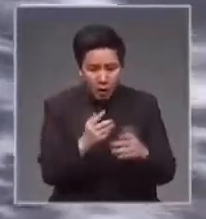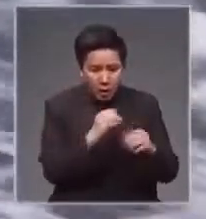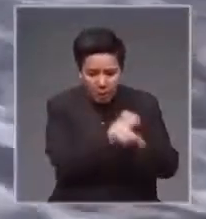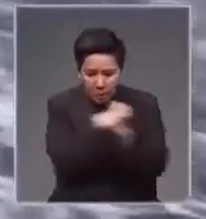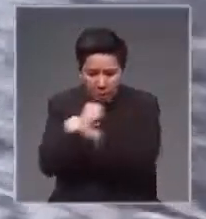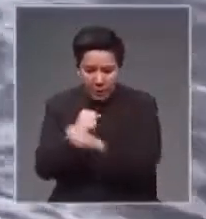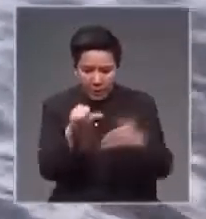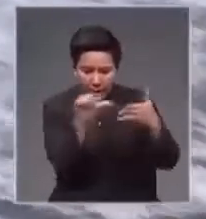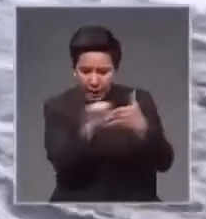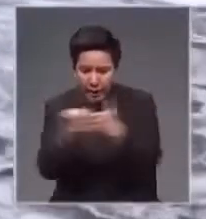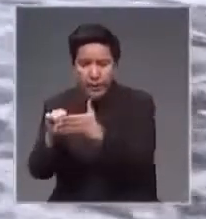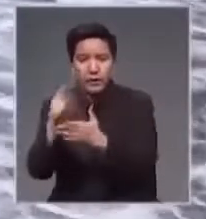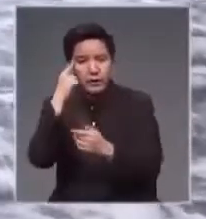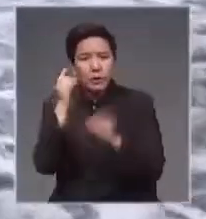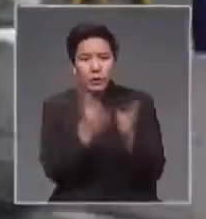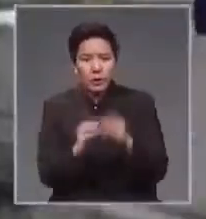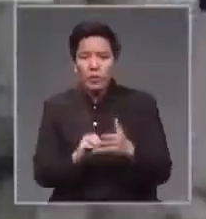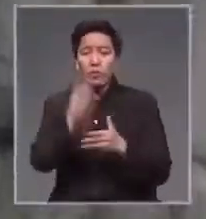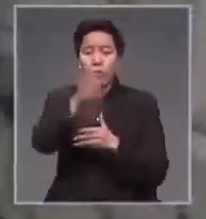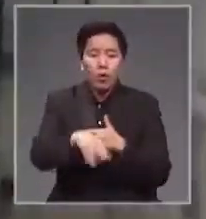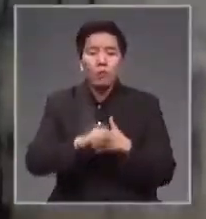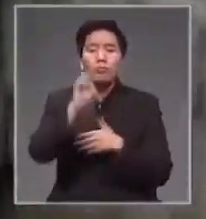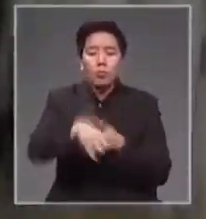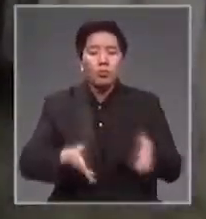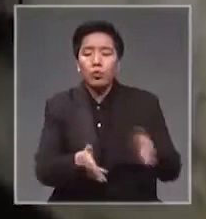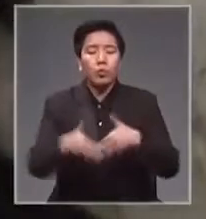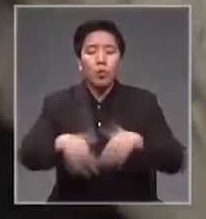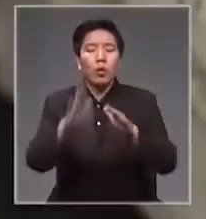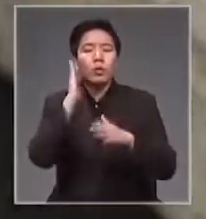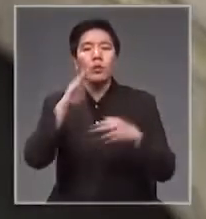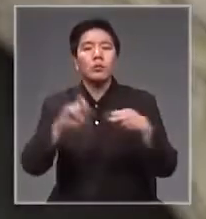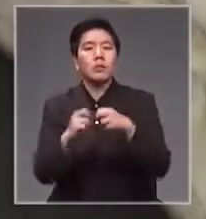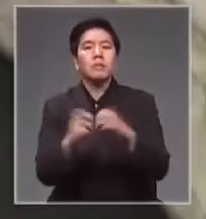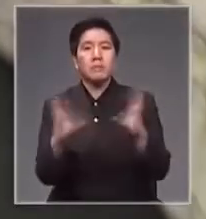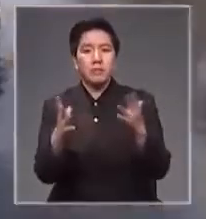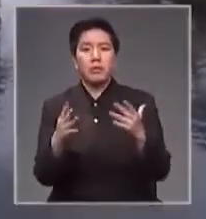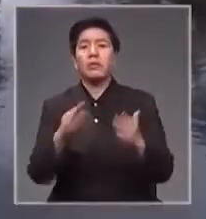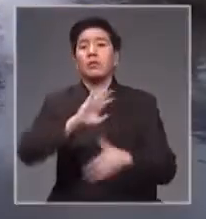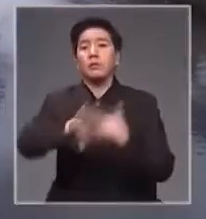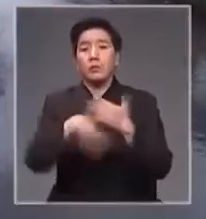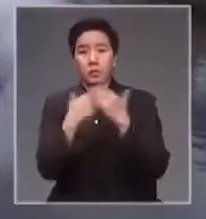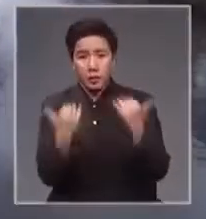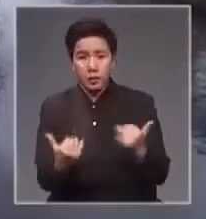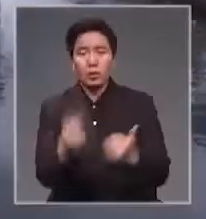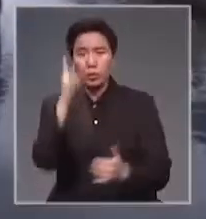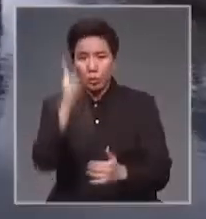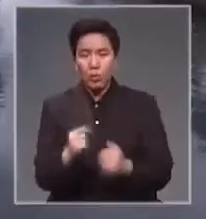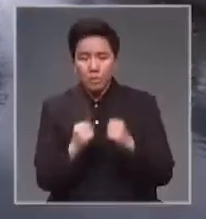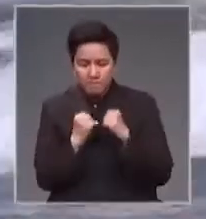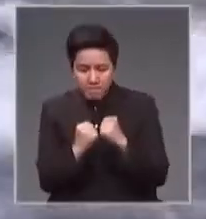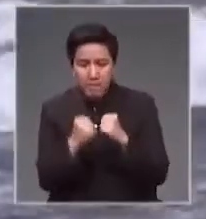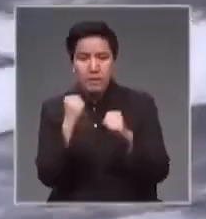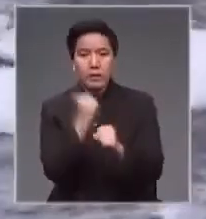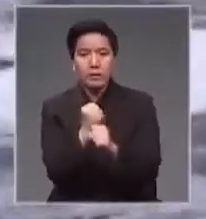ทำอย่างไรจะไม่ให้ไหลลงคลองระบบระบายน้ำก็จะไม่เกิดปัญหาทั้งหมดนั้นเป็นสิ่งที่เราต้องพยายามทำซึ่งรัฐบาลเอง